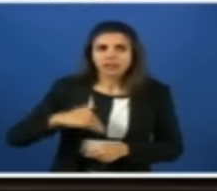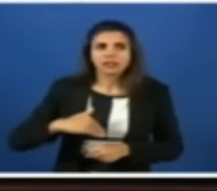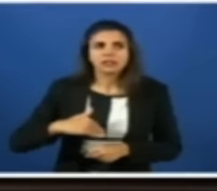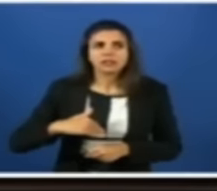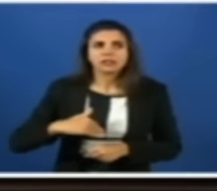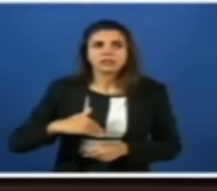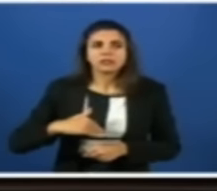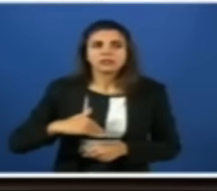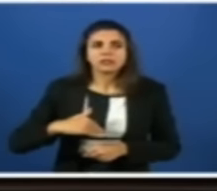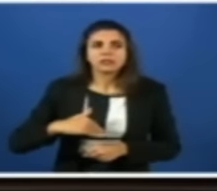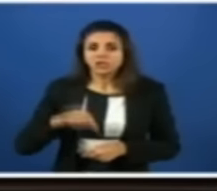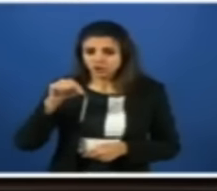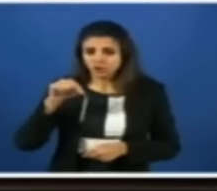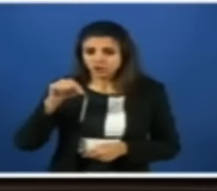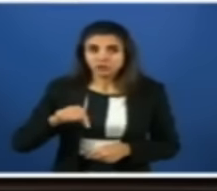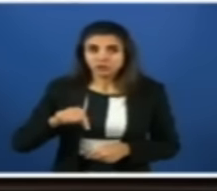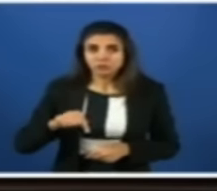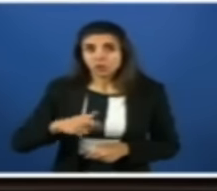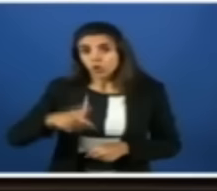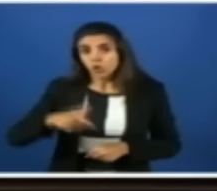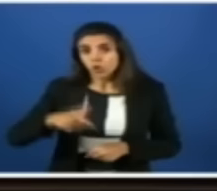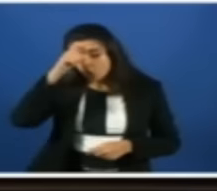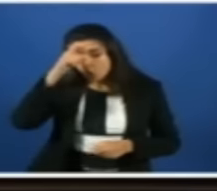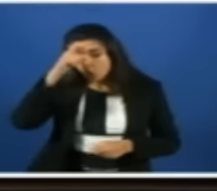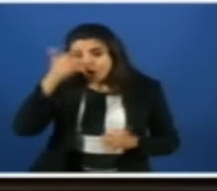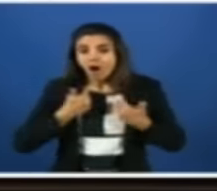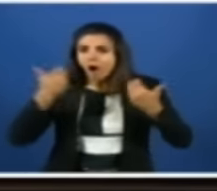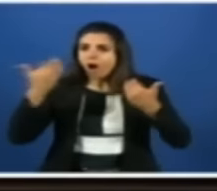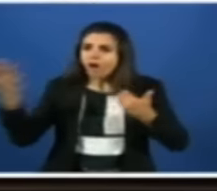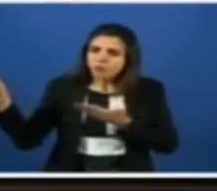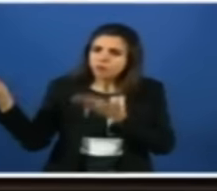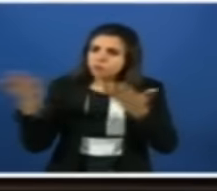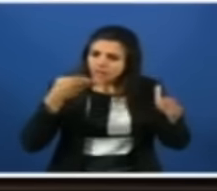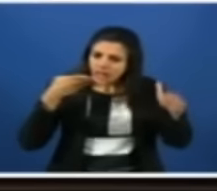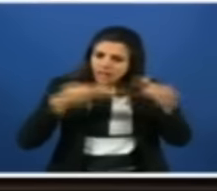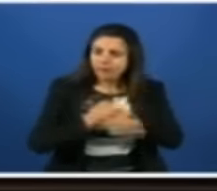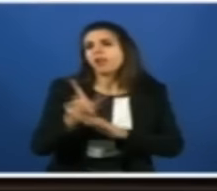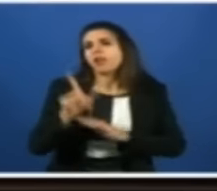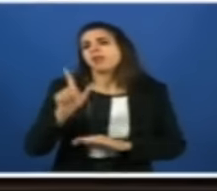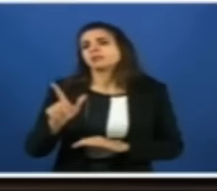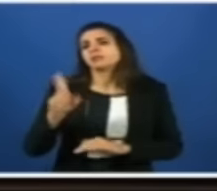bu yüce Türk adaletine teslim olmak.